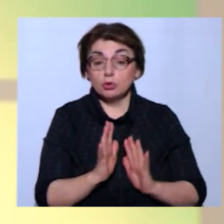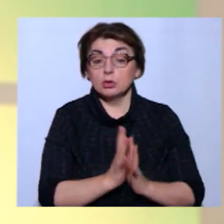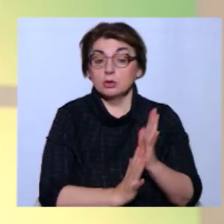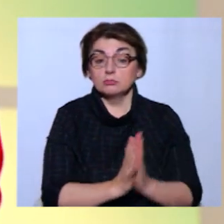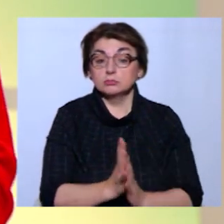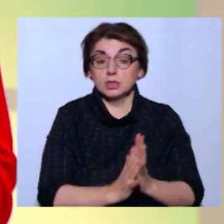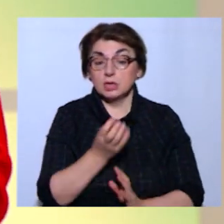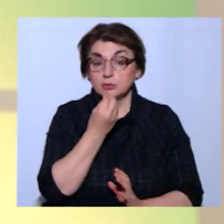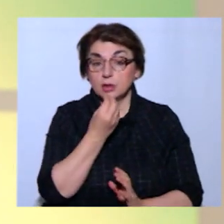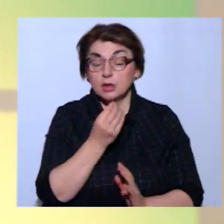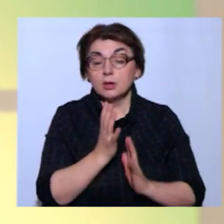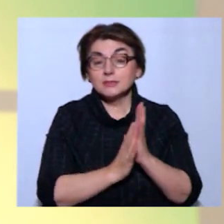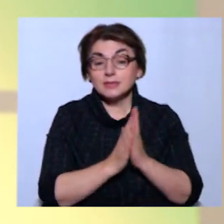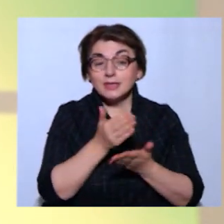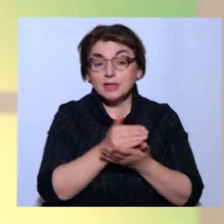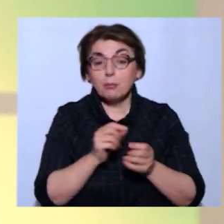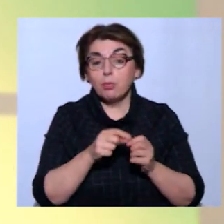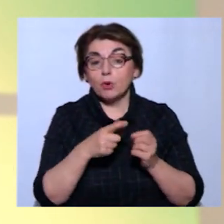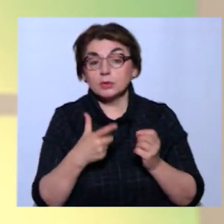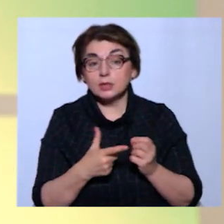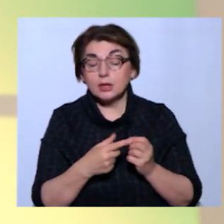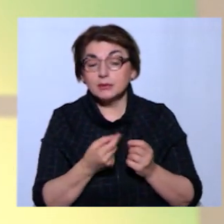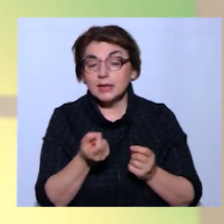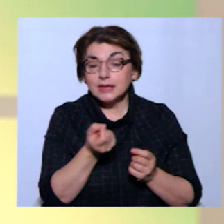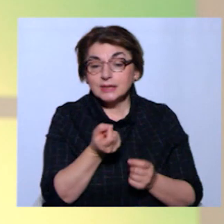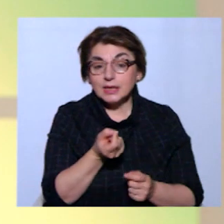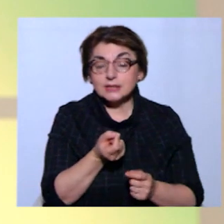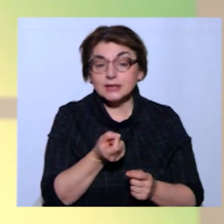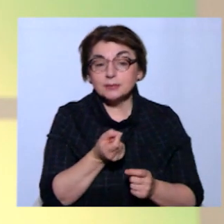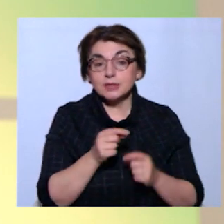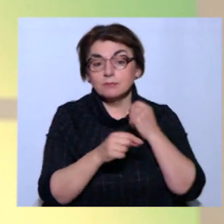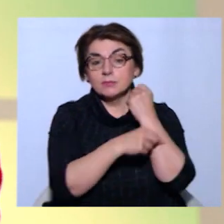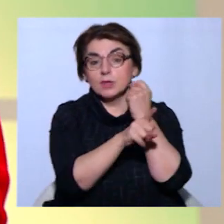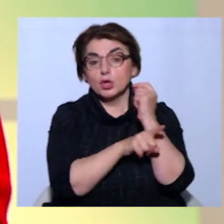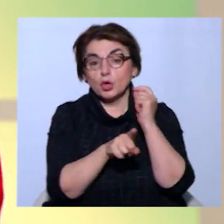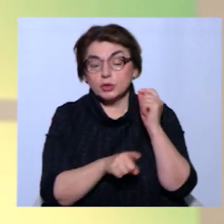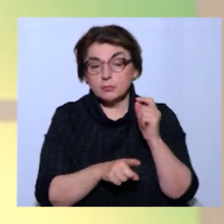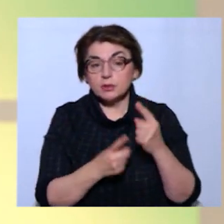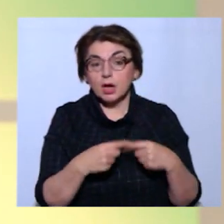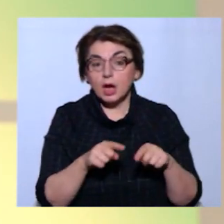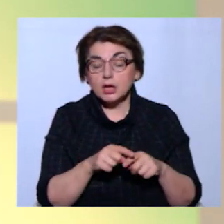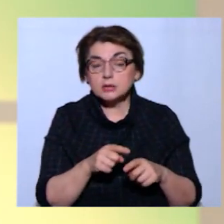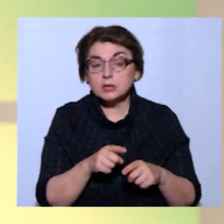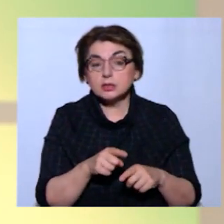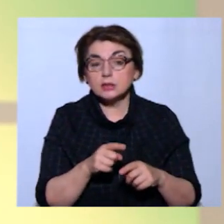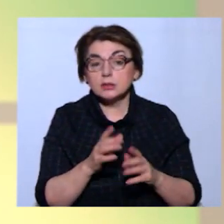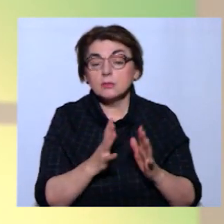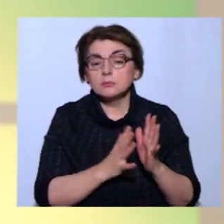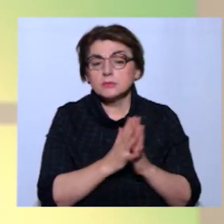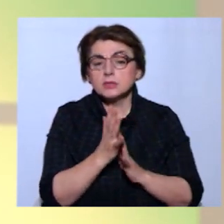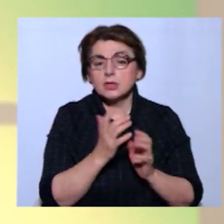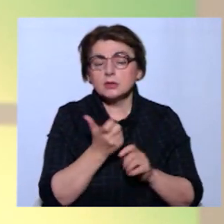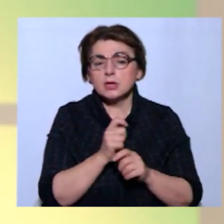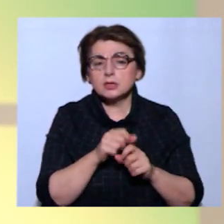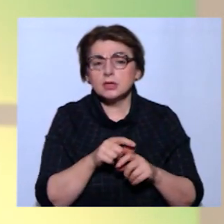იკვებებიან. მცენარის ნაწილებით, ფოთლებით, თესლით, ტოტებით. ასეთი მცენარეების უმეტესობას